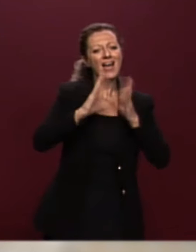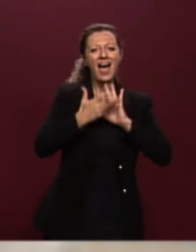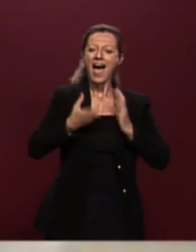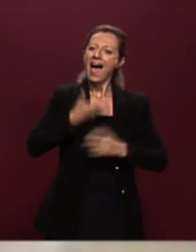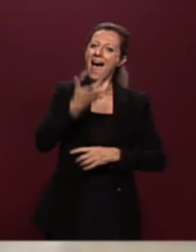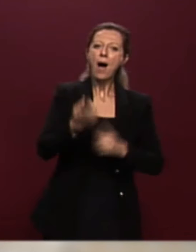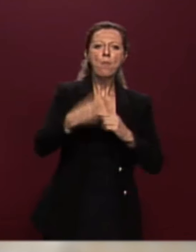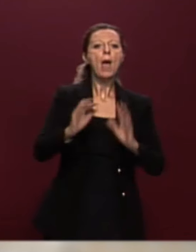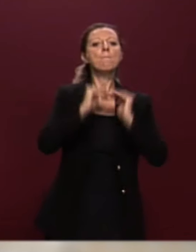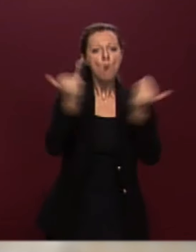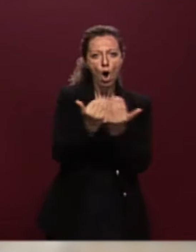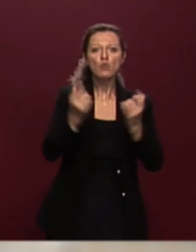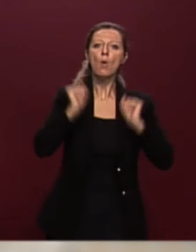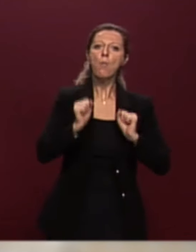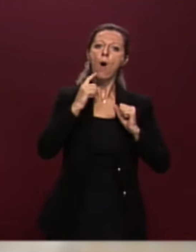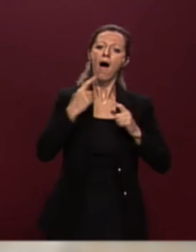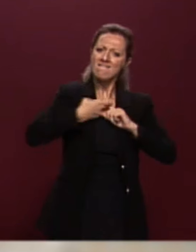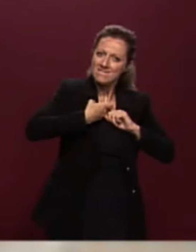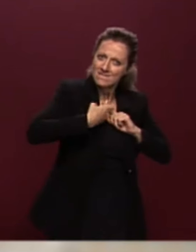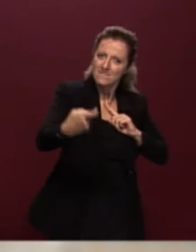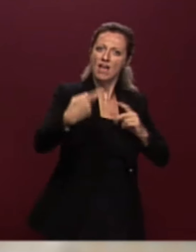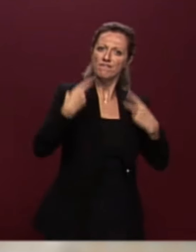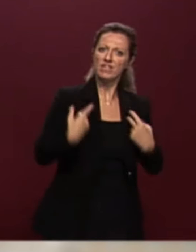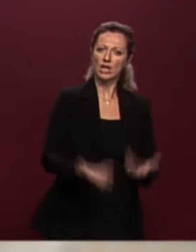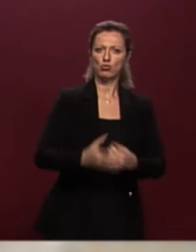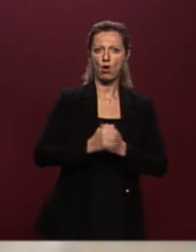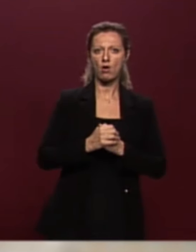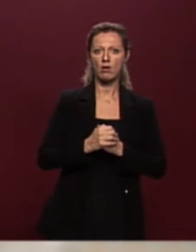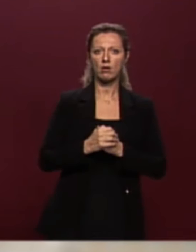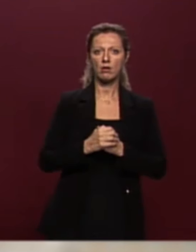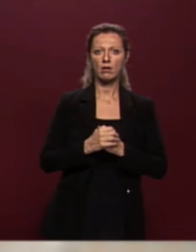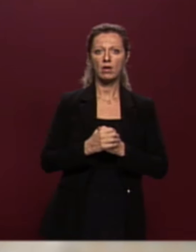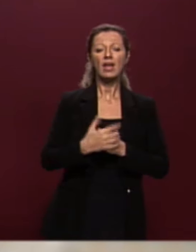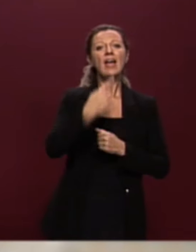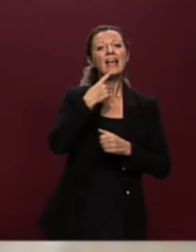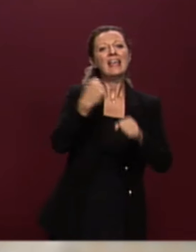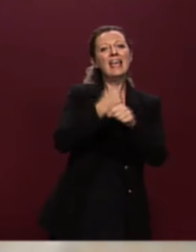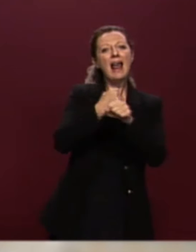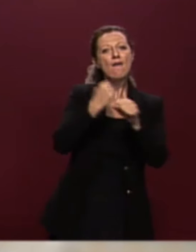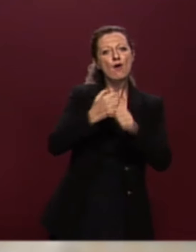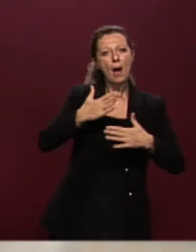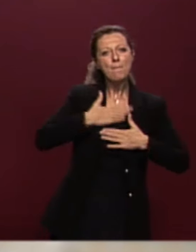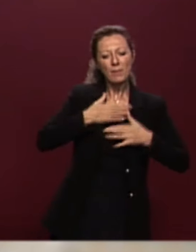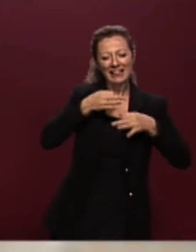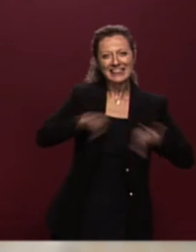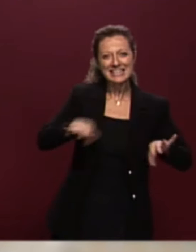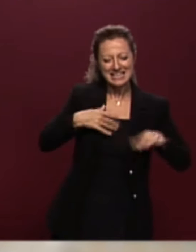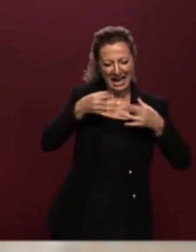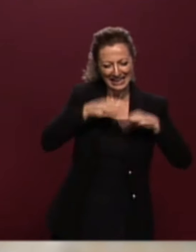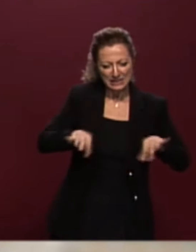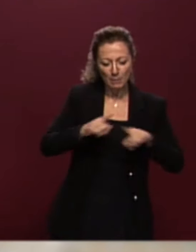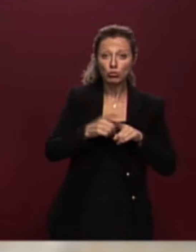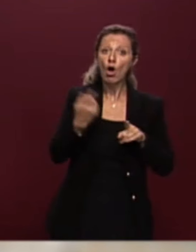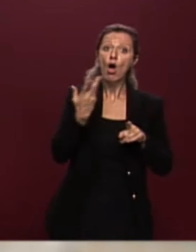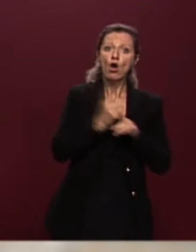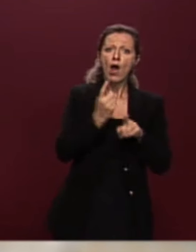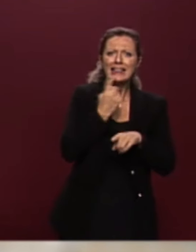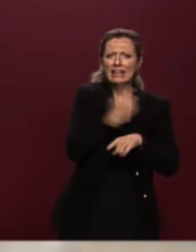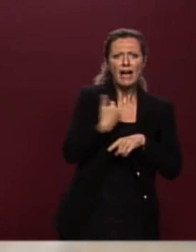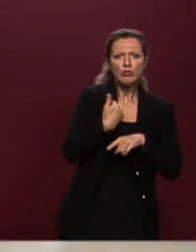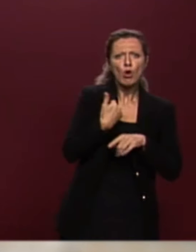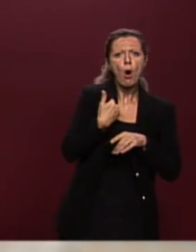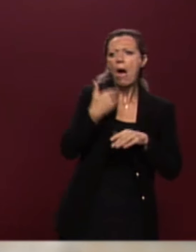restare al mondo. Non è chi lavora rispettando il proprio sistema immunitario, cioè la dignità, a doversi sentire difettato,